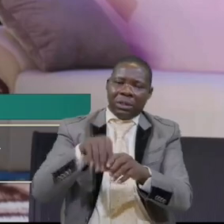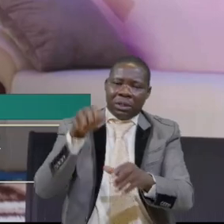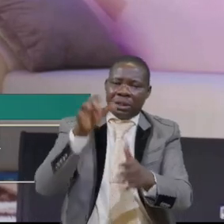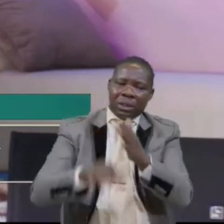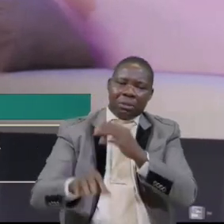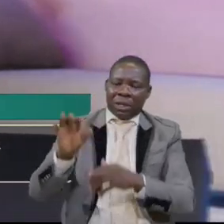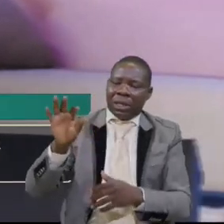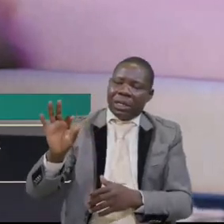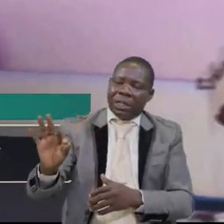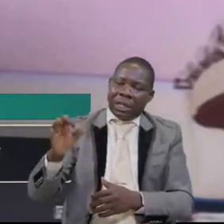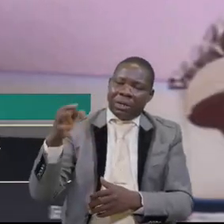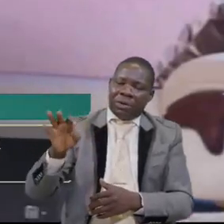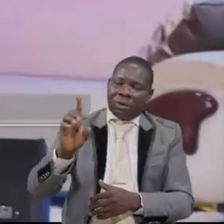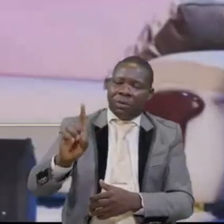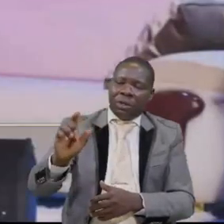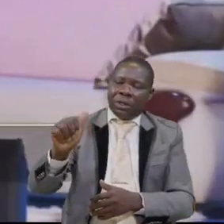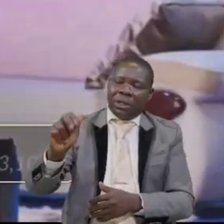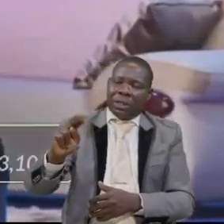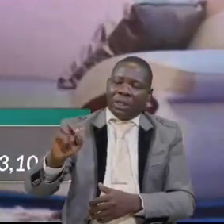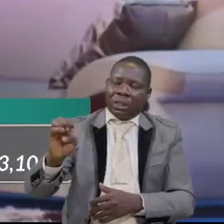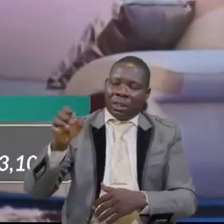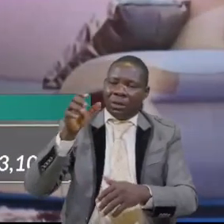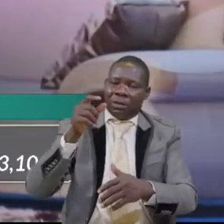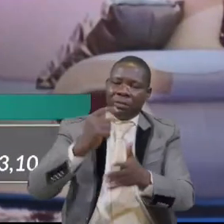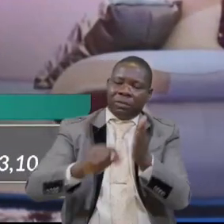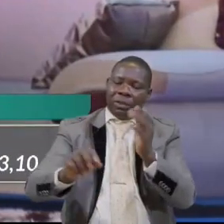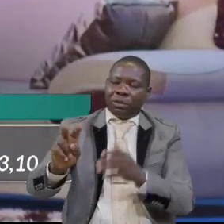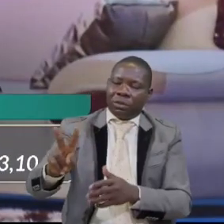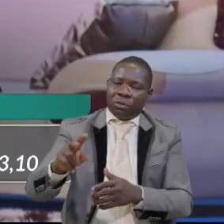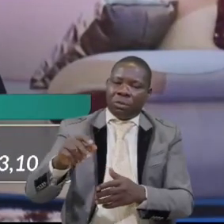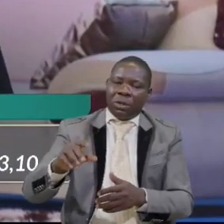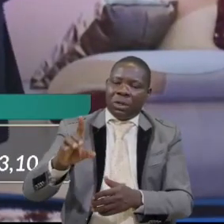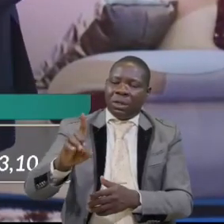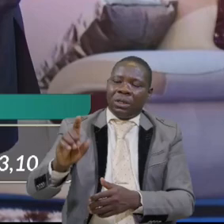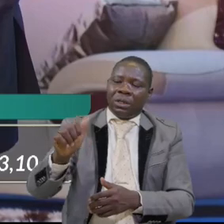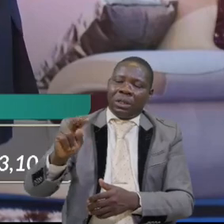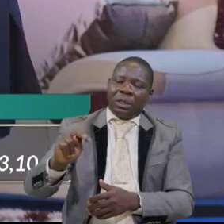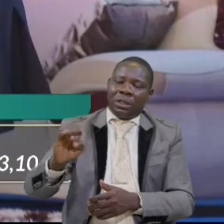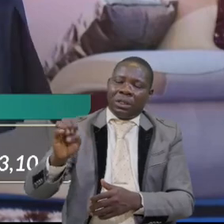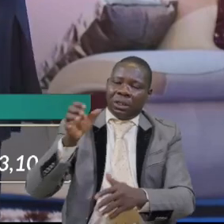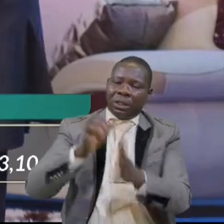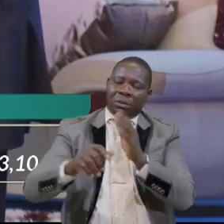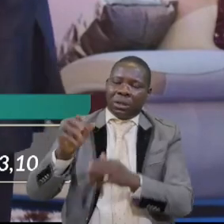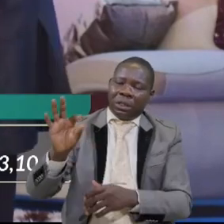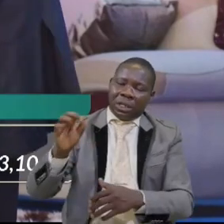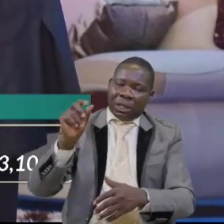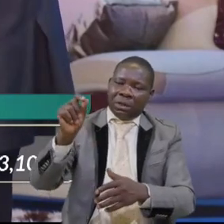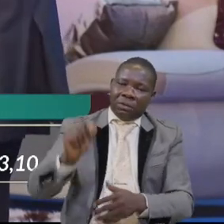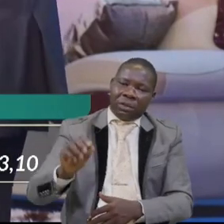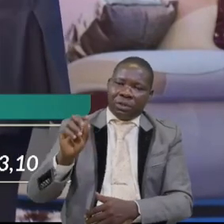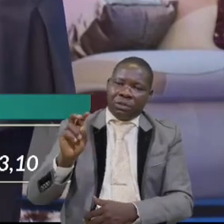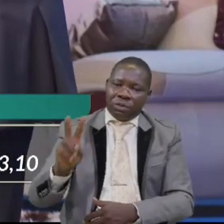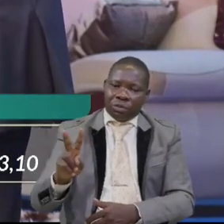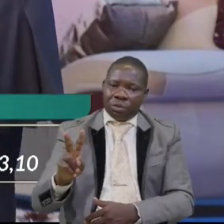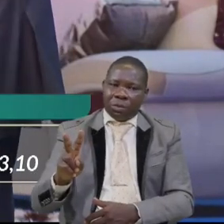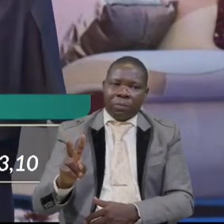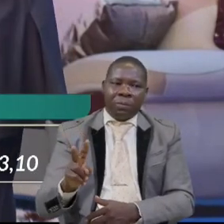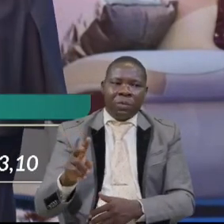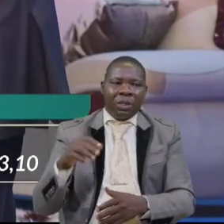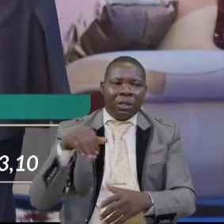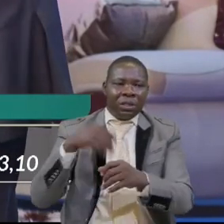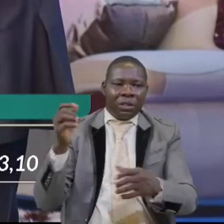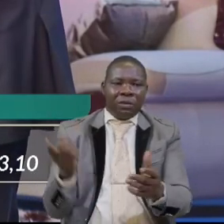Daniel, verset 2. Daniel 9, à partir du verset 2. La première année de son règne,